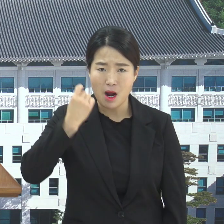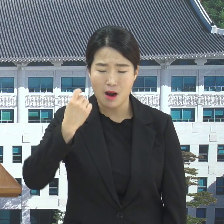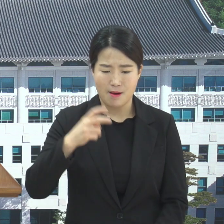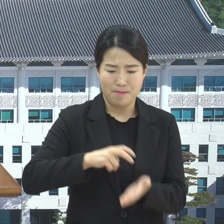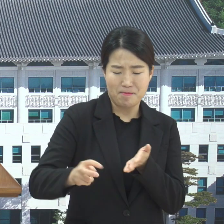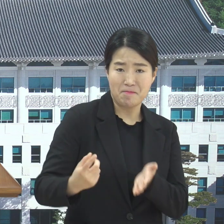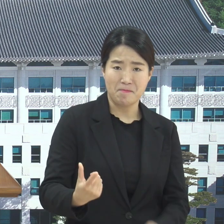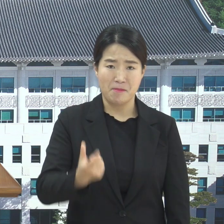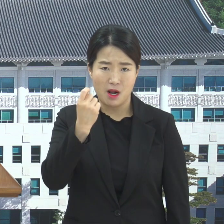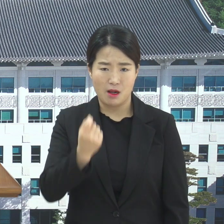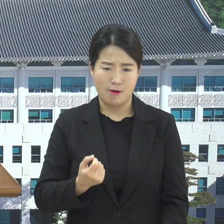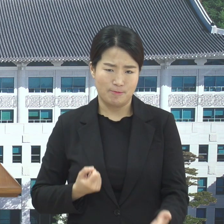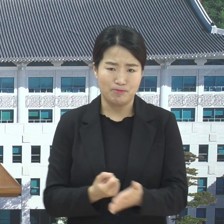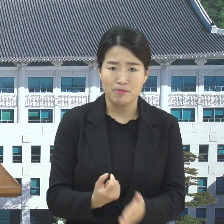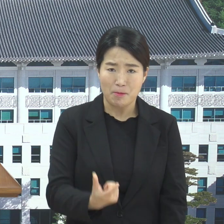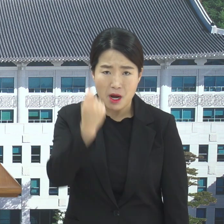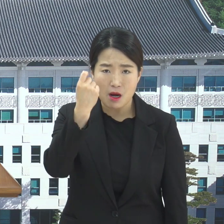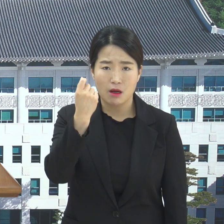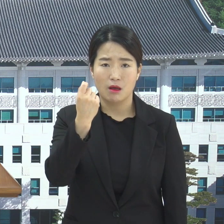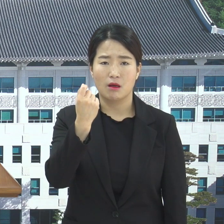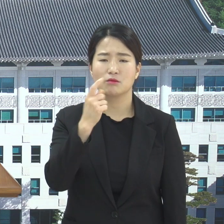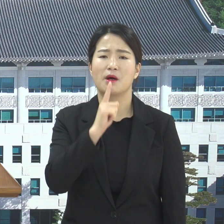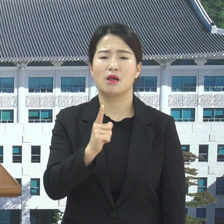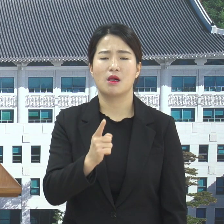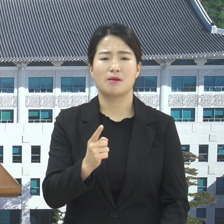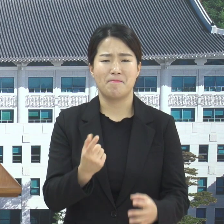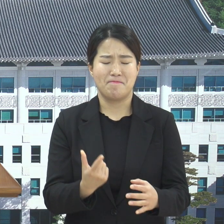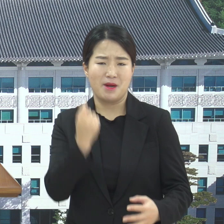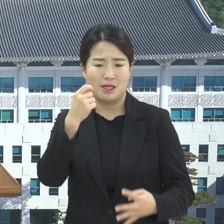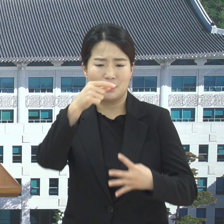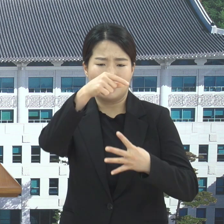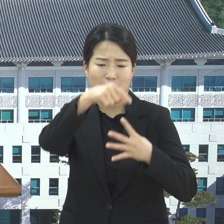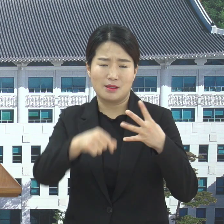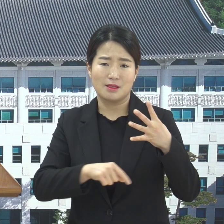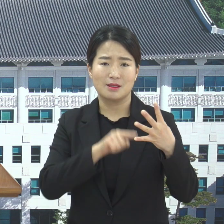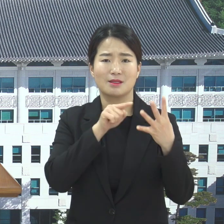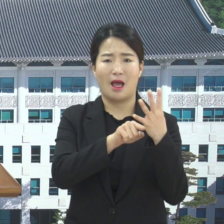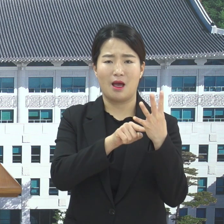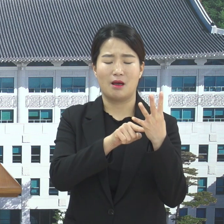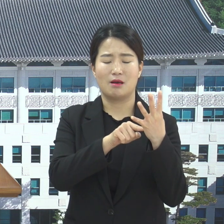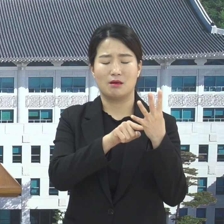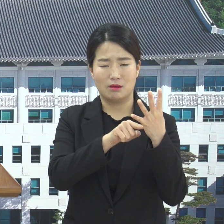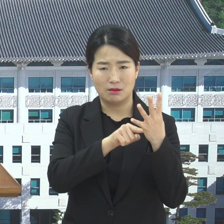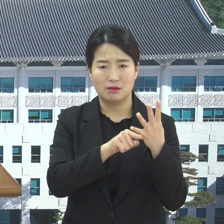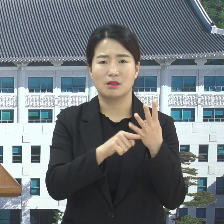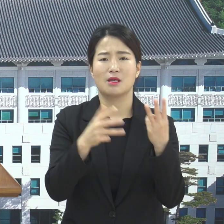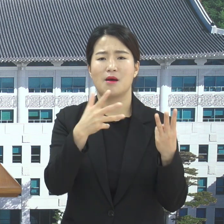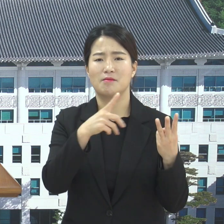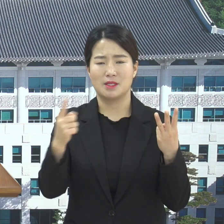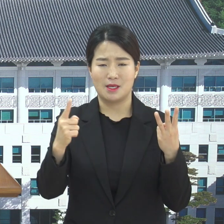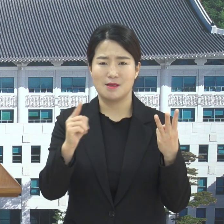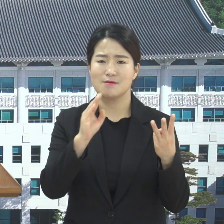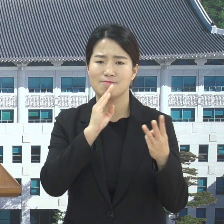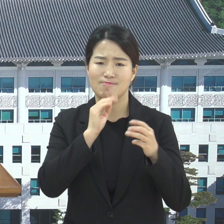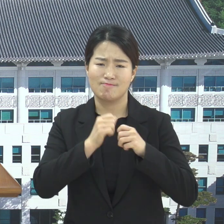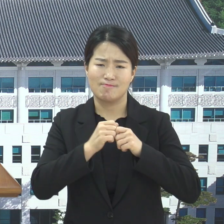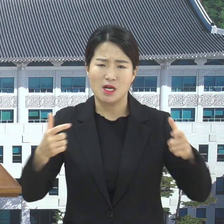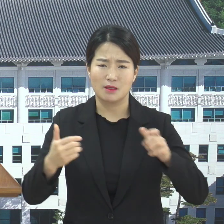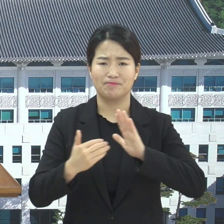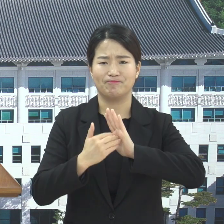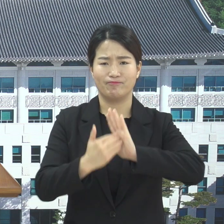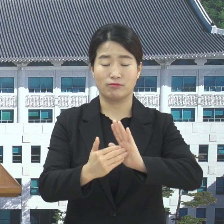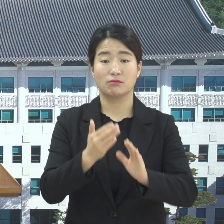메시지, 빠른 결정 등 패스트 포 대응 체계로 3차 대유행에 총력 대응하고